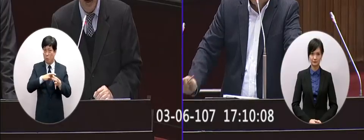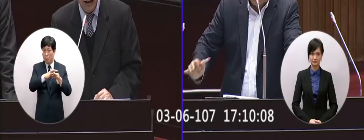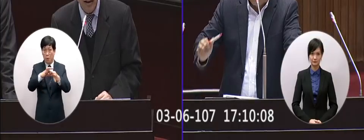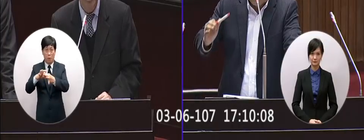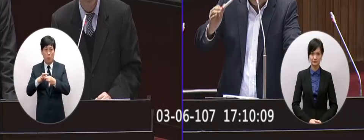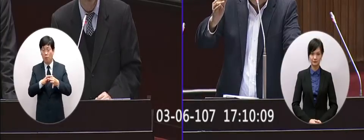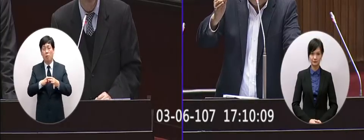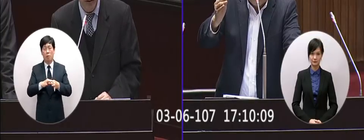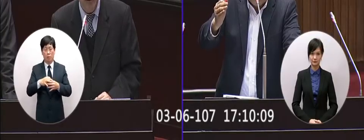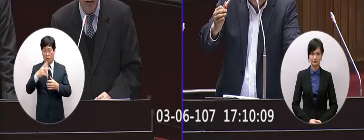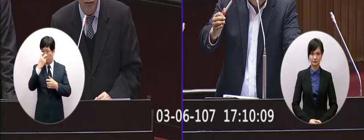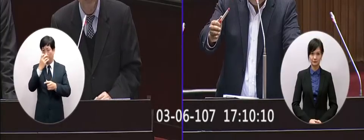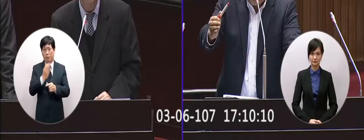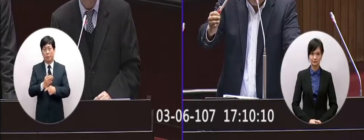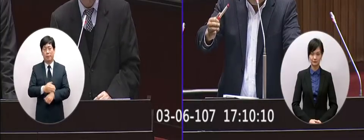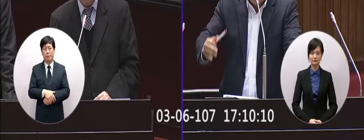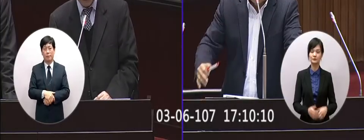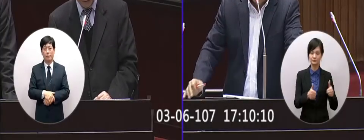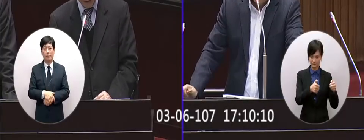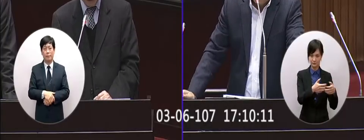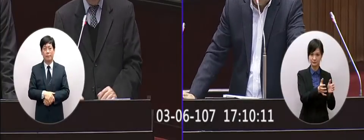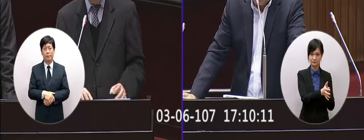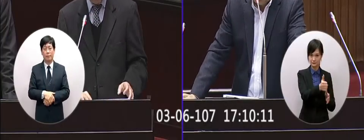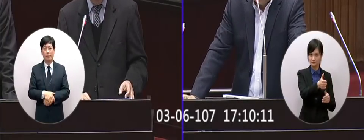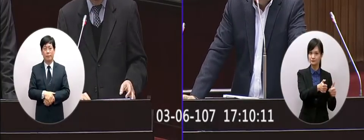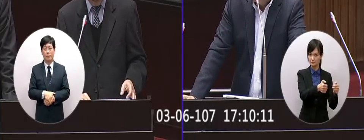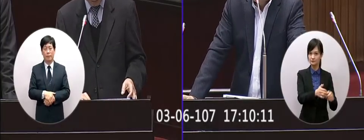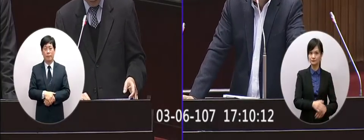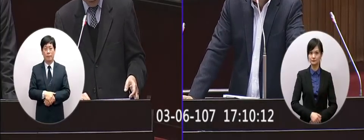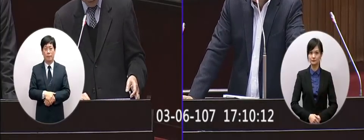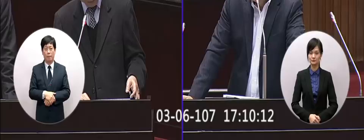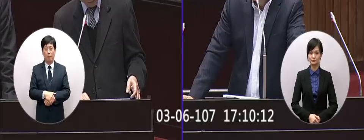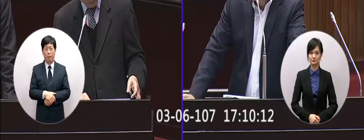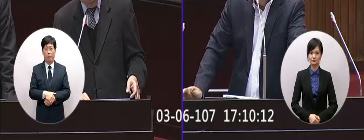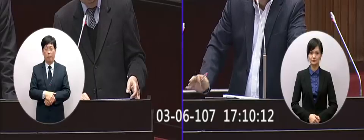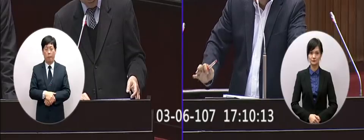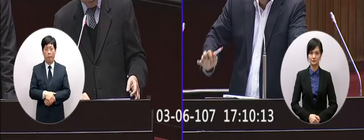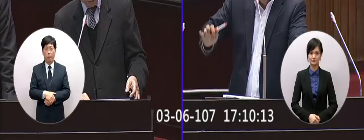部分呢，还继续在做评估当中。 谢谢部长啊、就是讲，